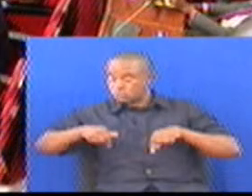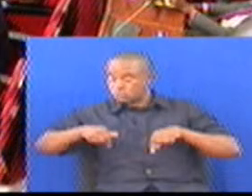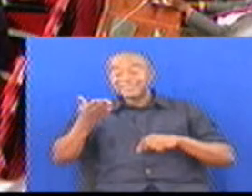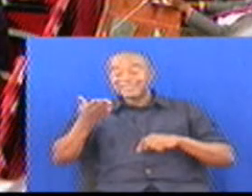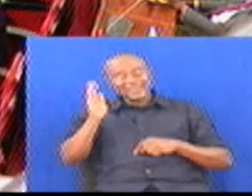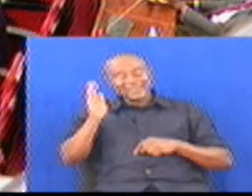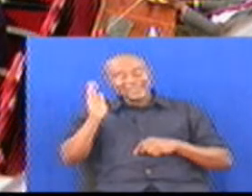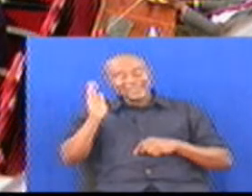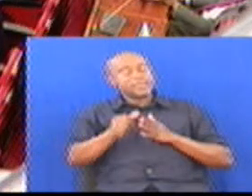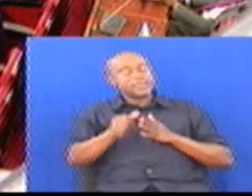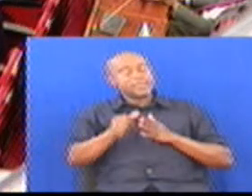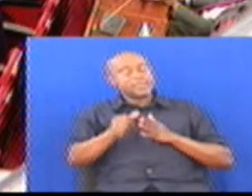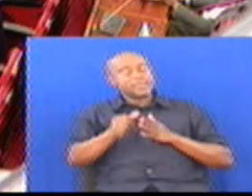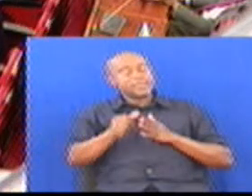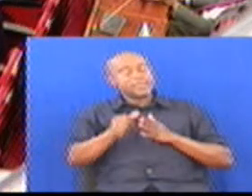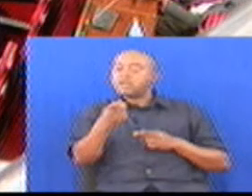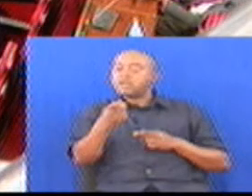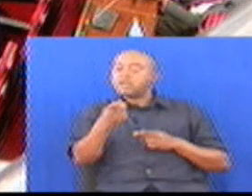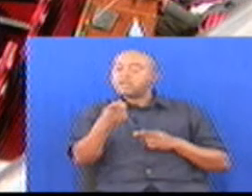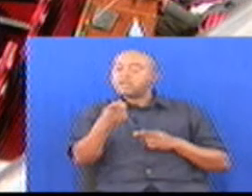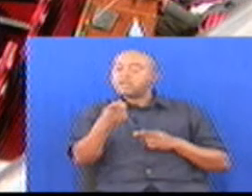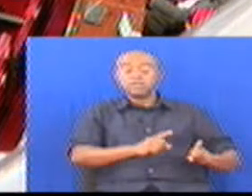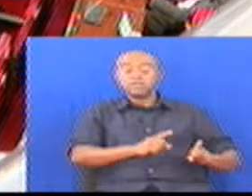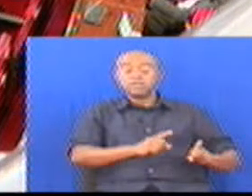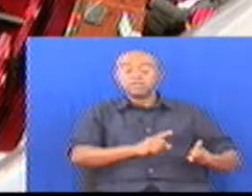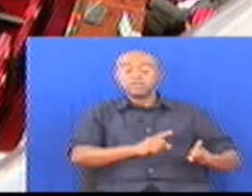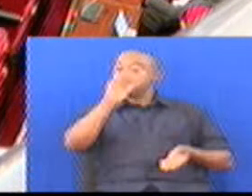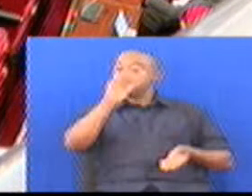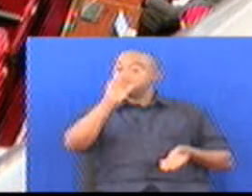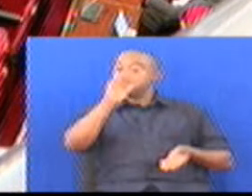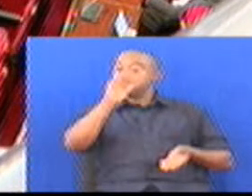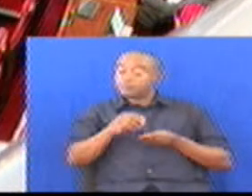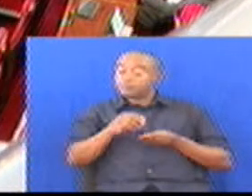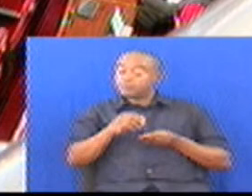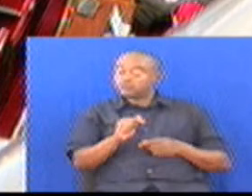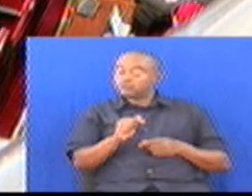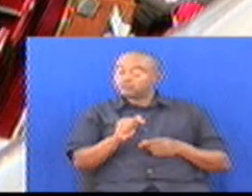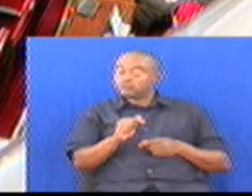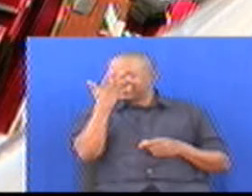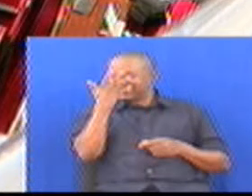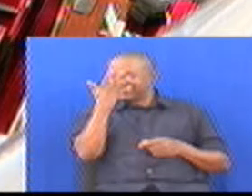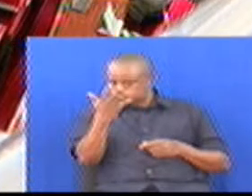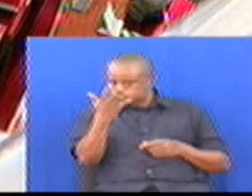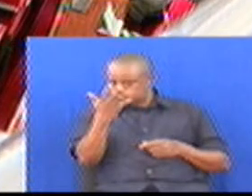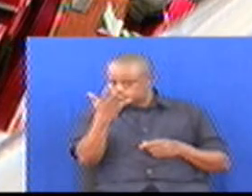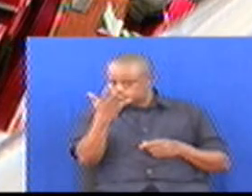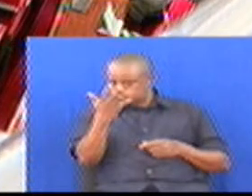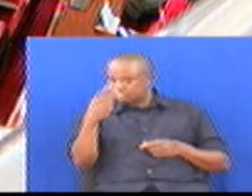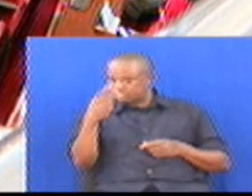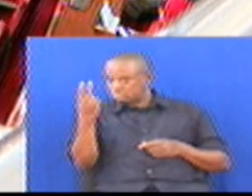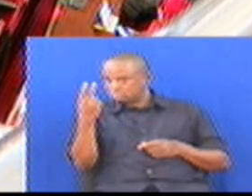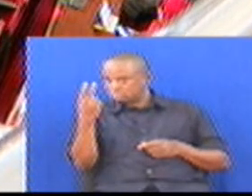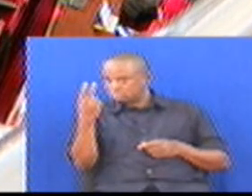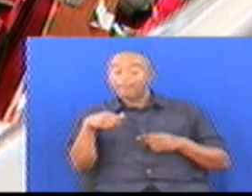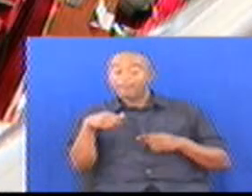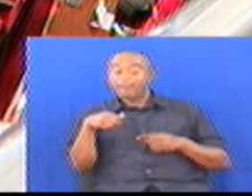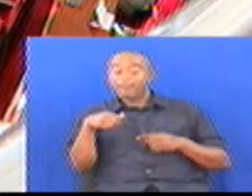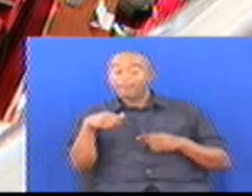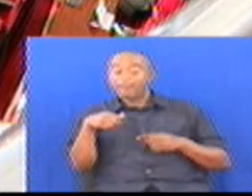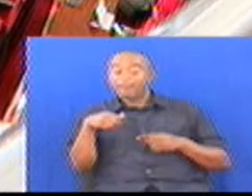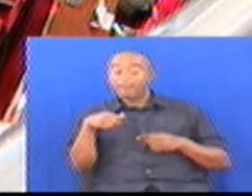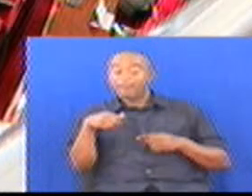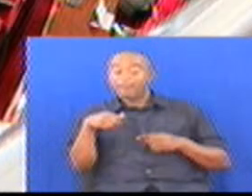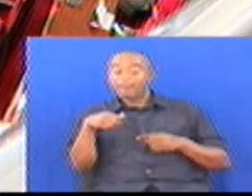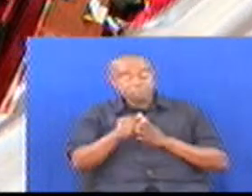imelipa madai mbalimbali yenye jumla ya shilingi trilioni 3.2. Vile vile serikali